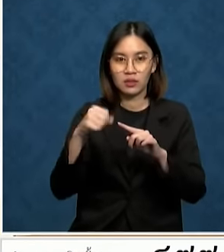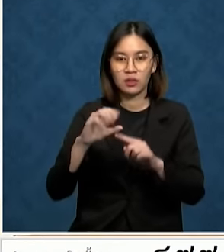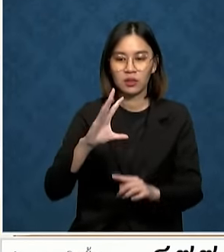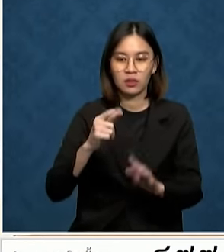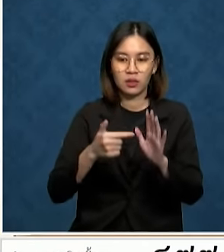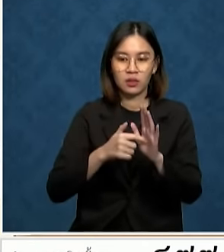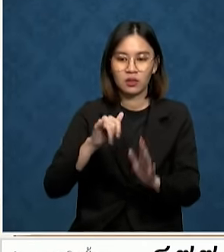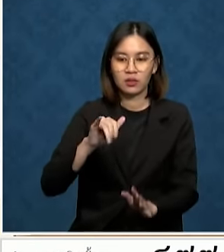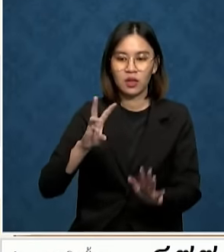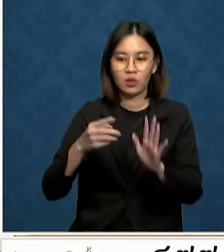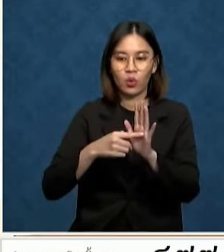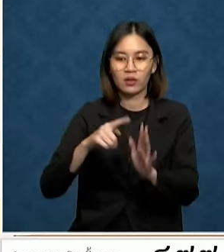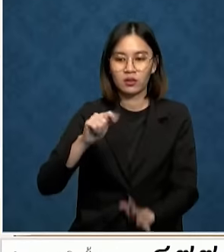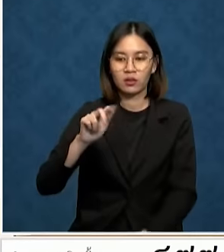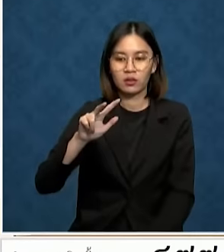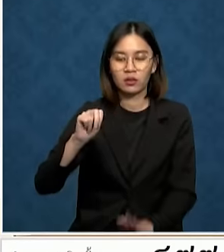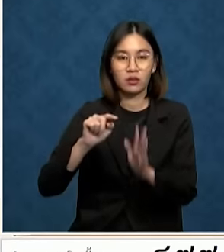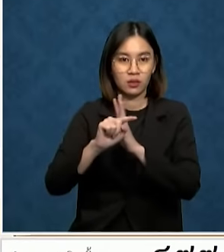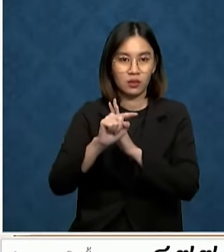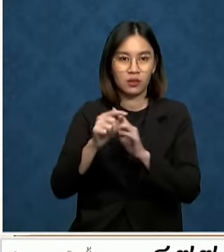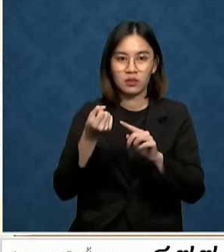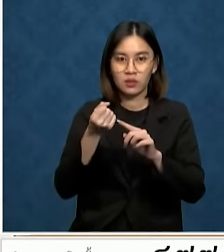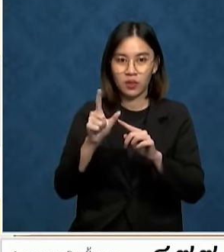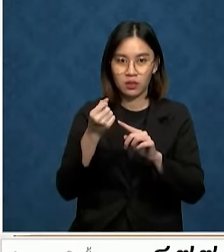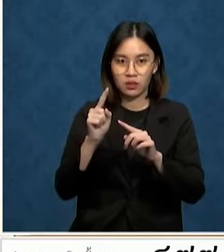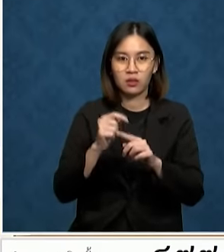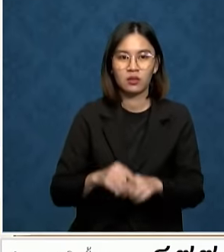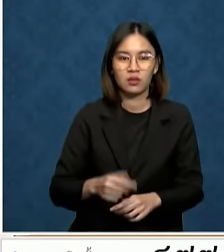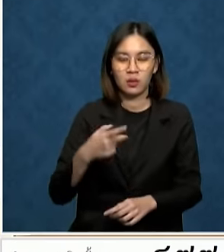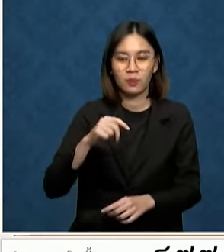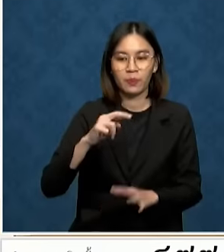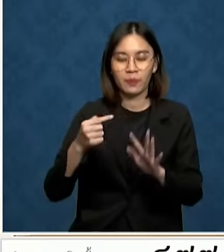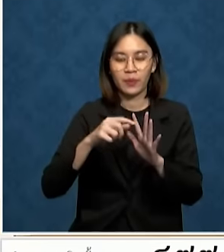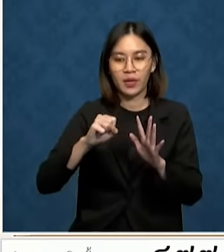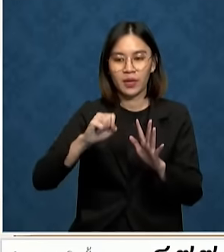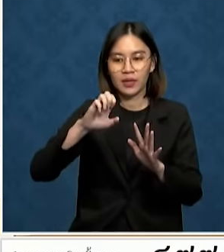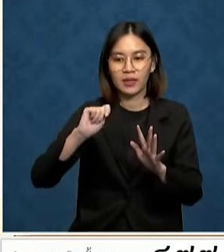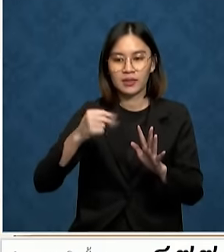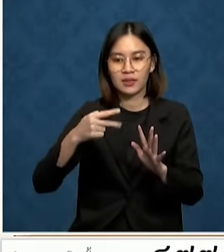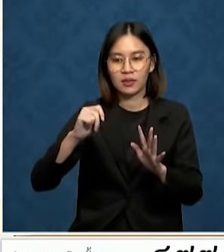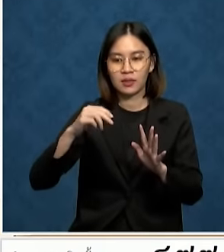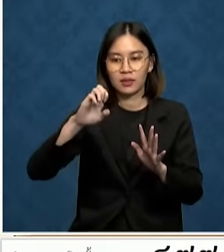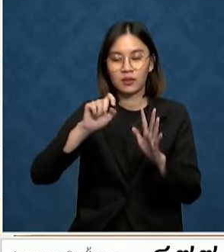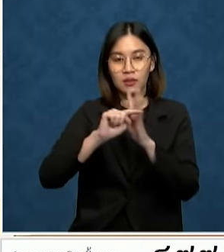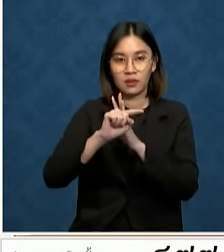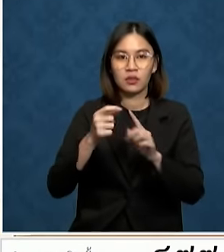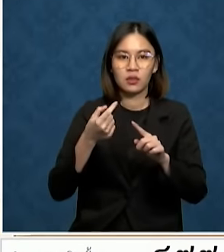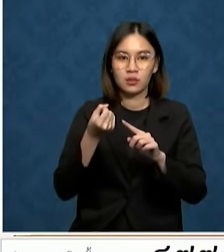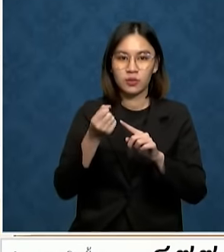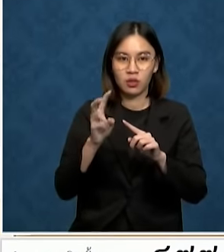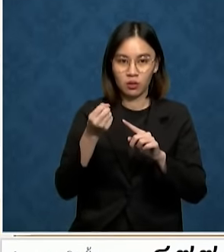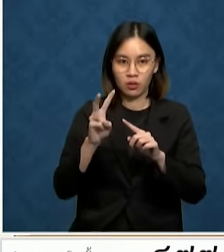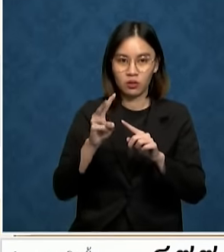นชัยวัตรสถาวรวิจิต11. ในประสิทธิัฒมะพระดุงสัก 12.